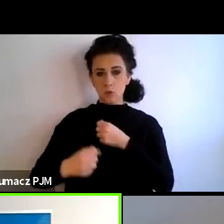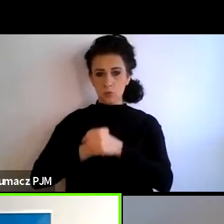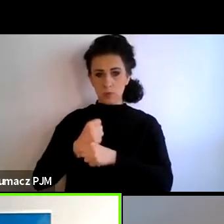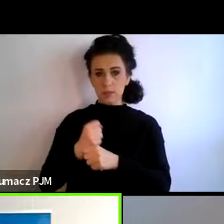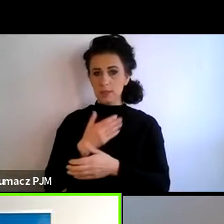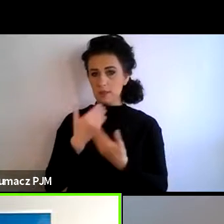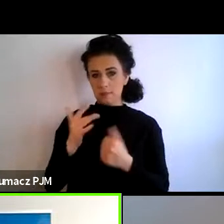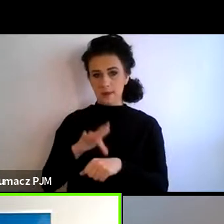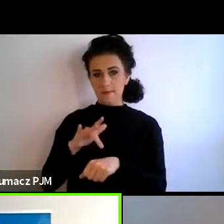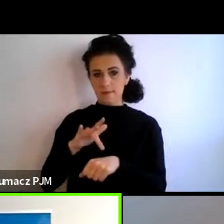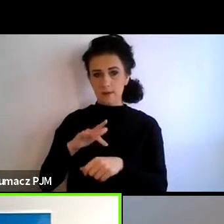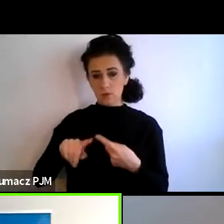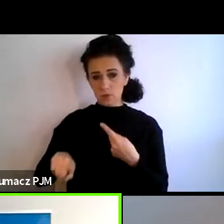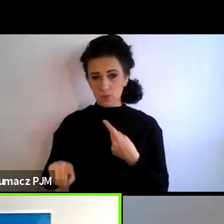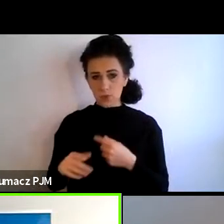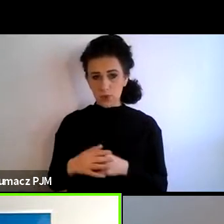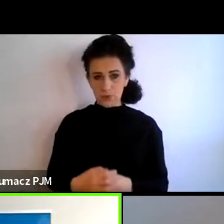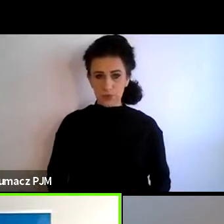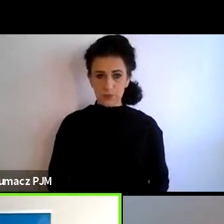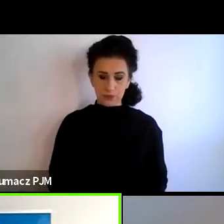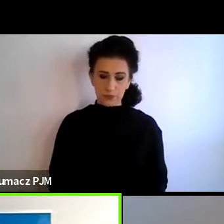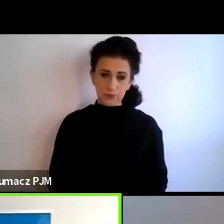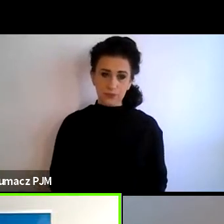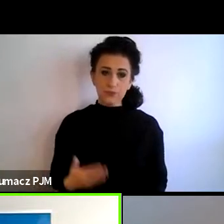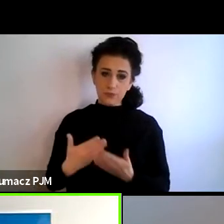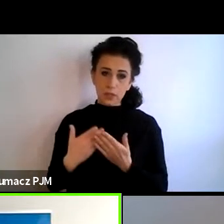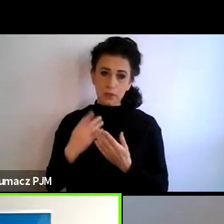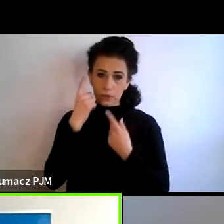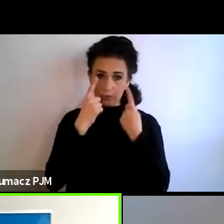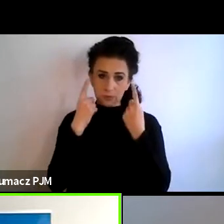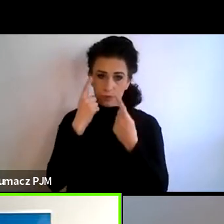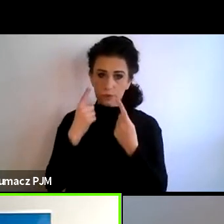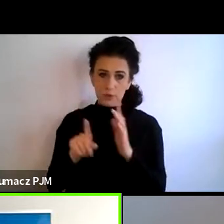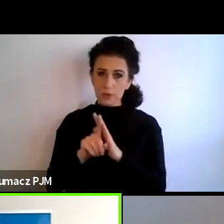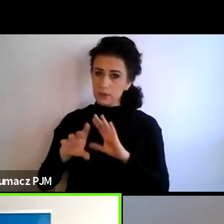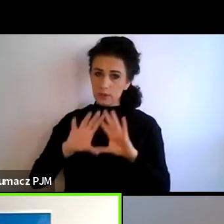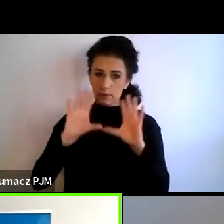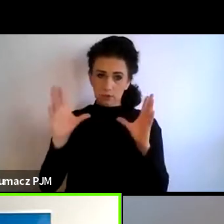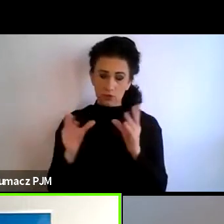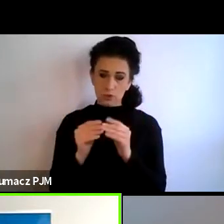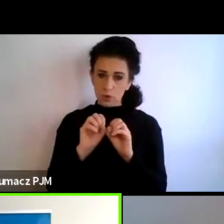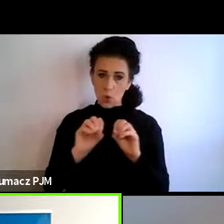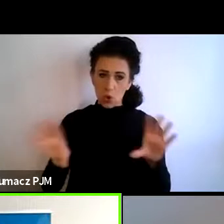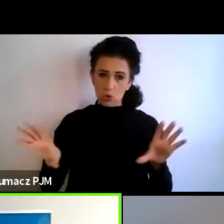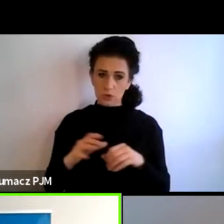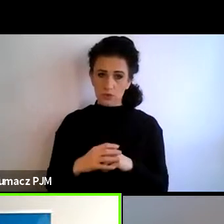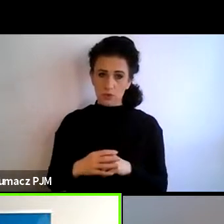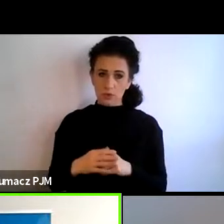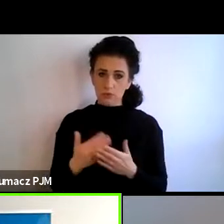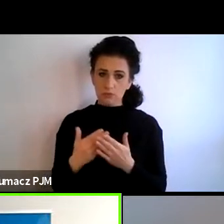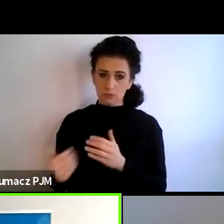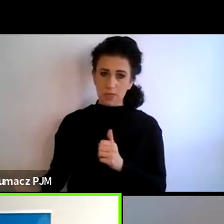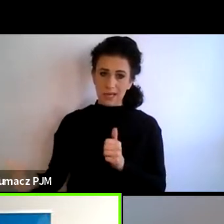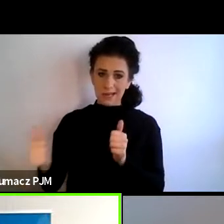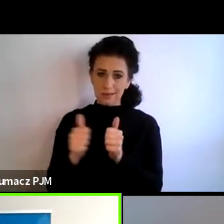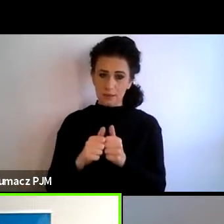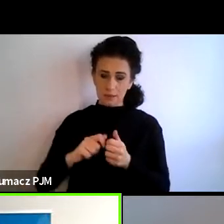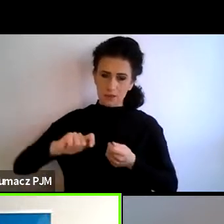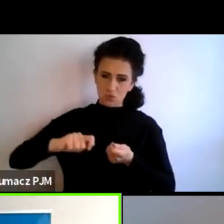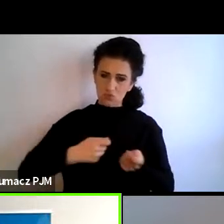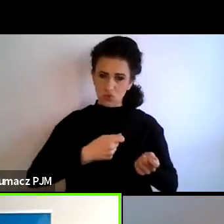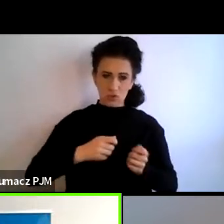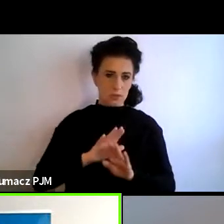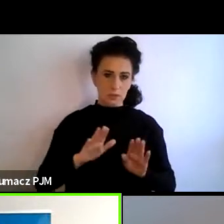efektywna. Tutaj taki, myślę, że dla wszystkich oczywisty postulat, by asystentów nie narzucać i nie zmuszać